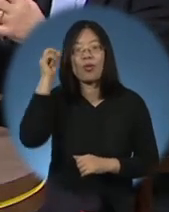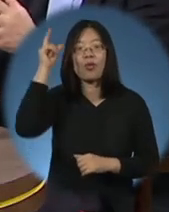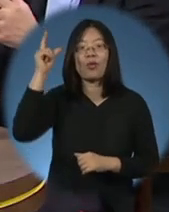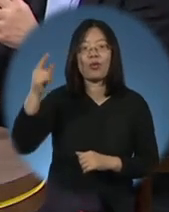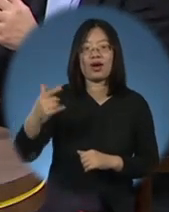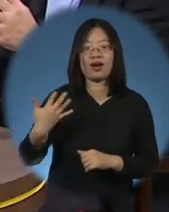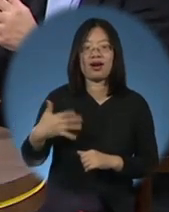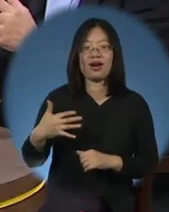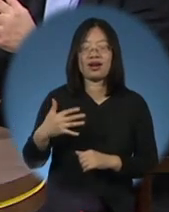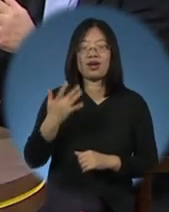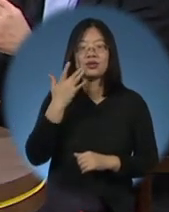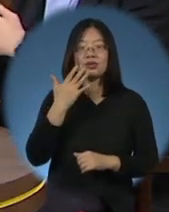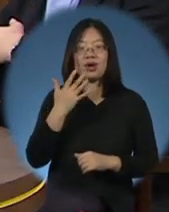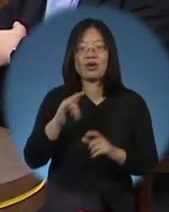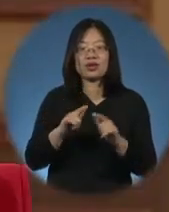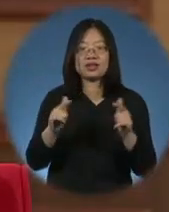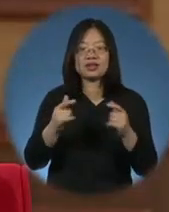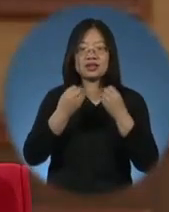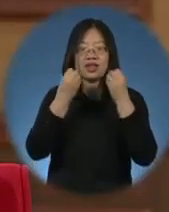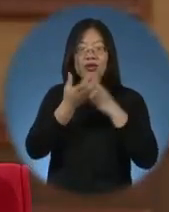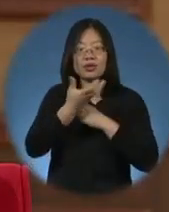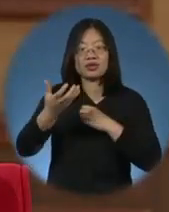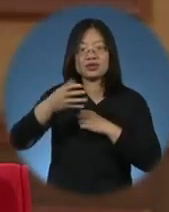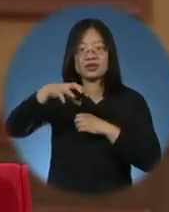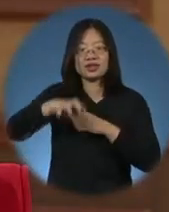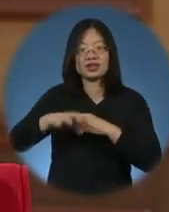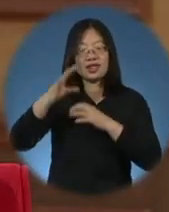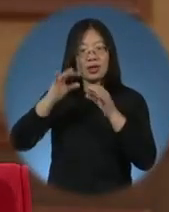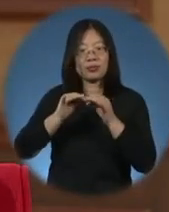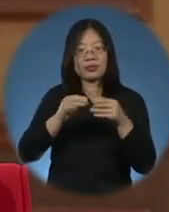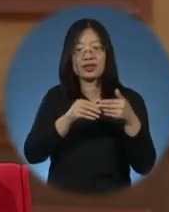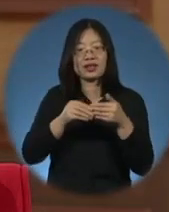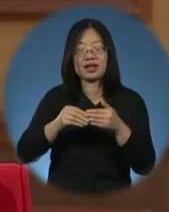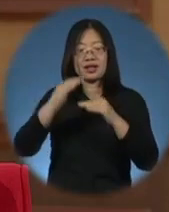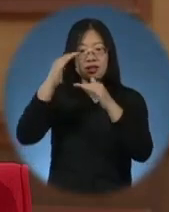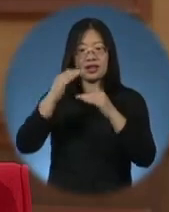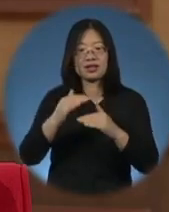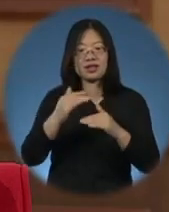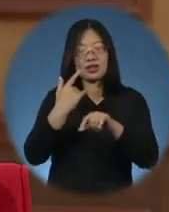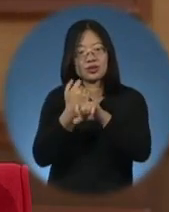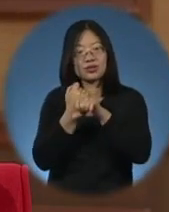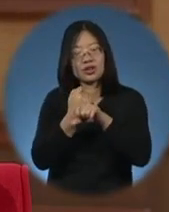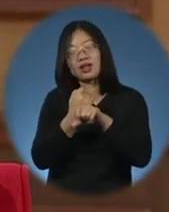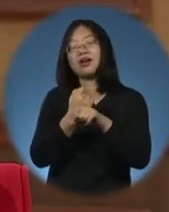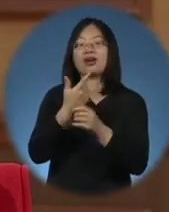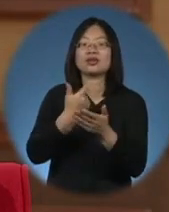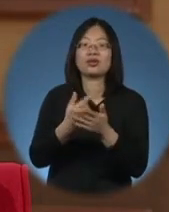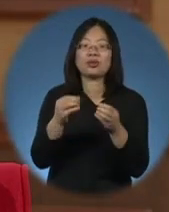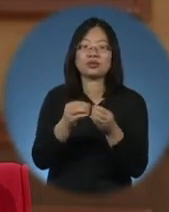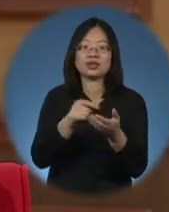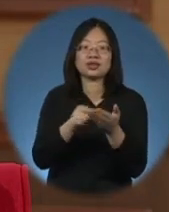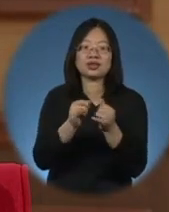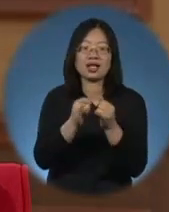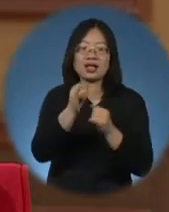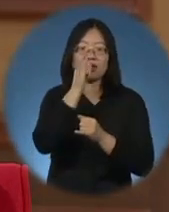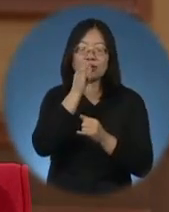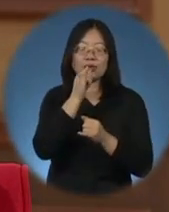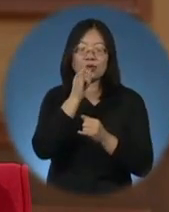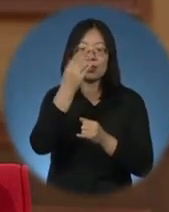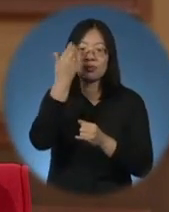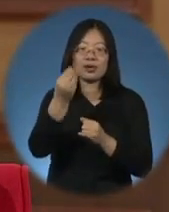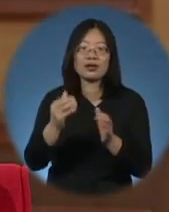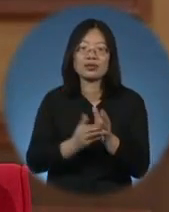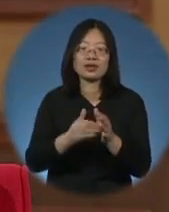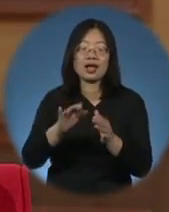대단하네요. 꿀벌들이 그 새로운 이주지에 대한 합의를 이끌어내는 그 과정을 연구해서 논문을 쓴 사람이 있고요. 그 논문을